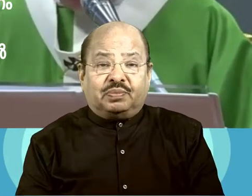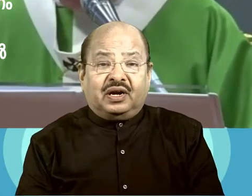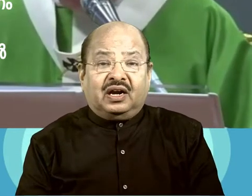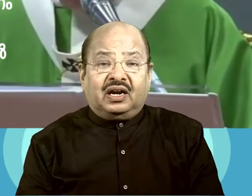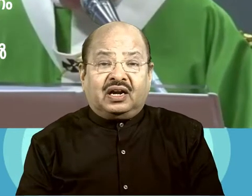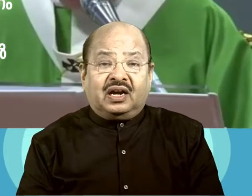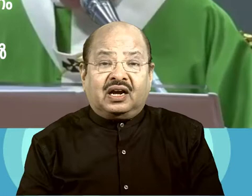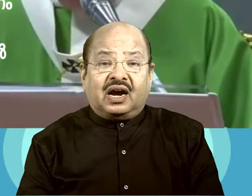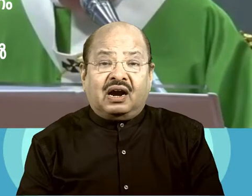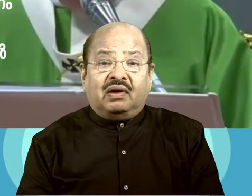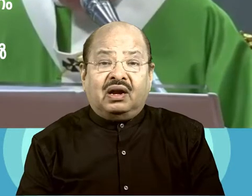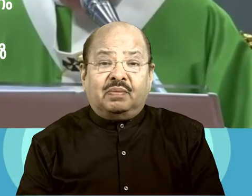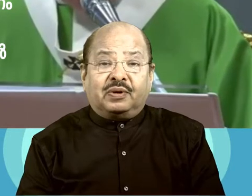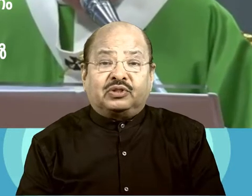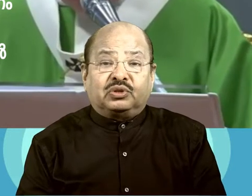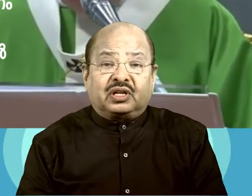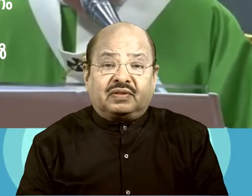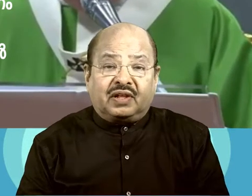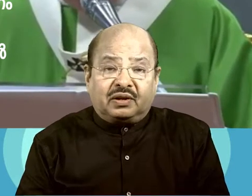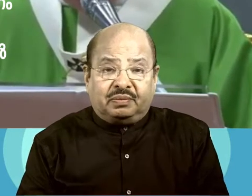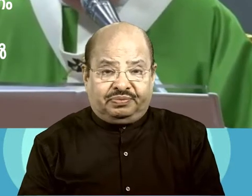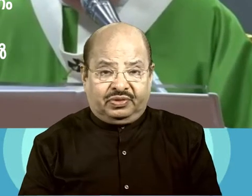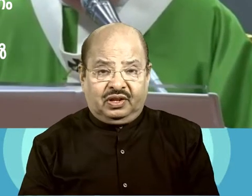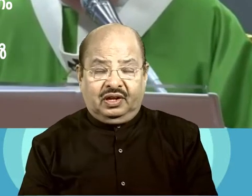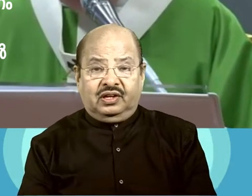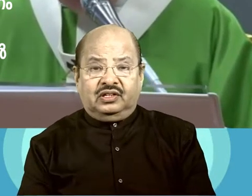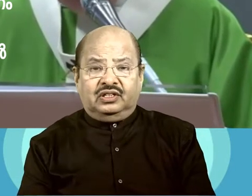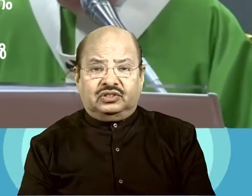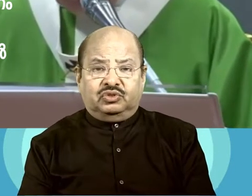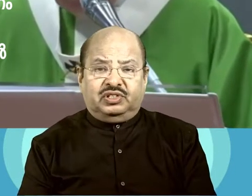യുവജനങ്ങളുടെ സ്വപ്നങ്ങൾക്ക് അവൾ പ്രത്യുത്തരം നൽകും?